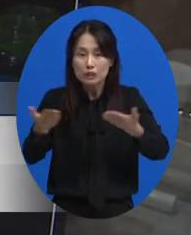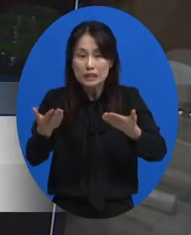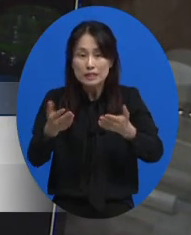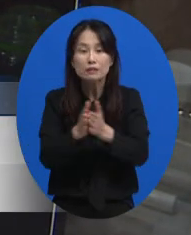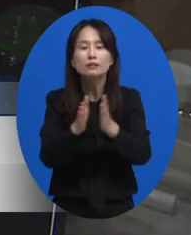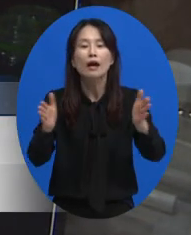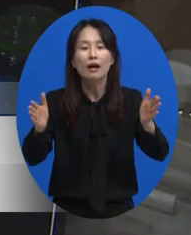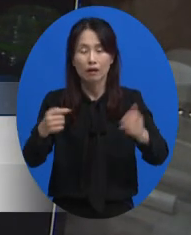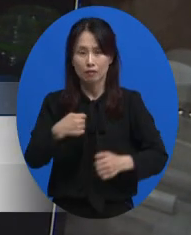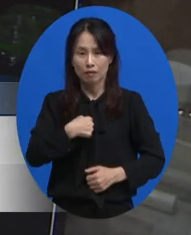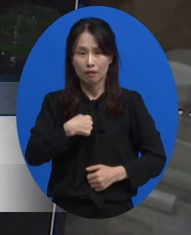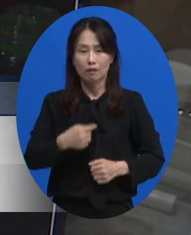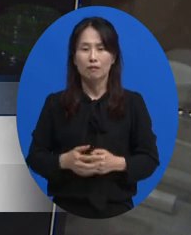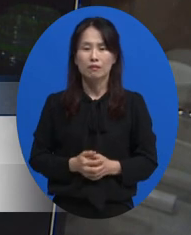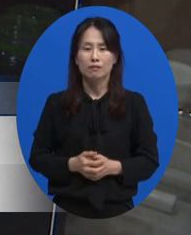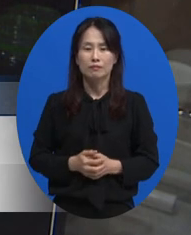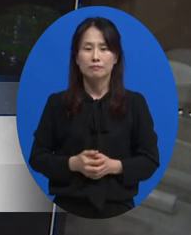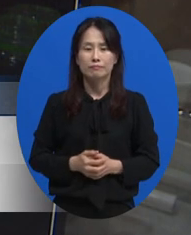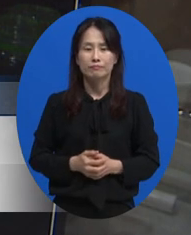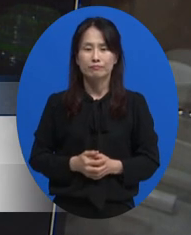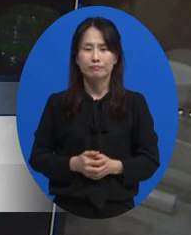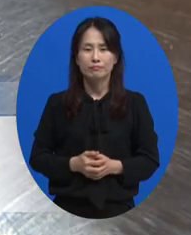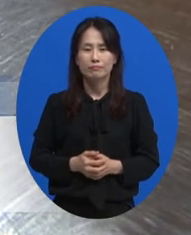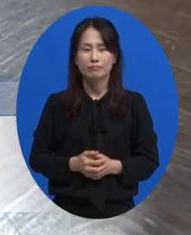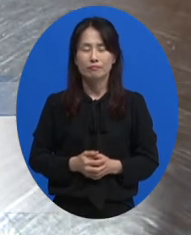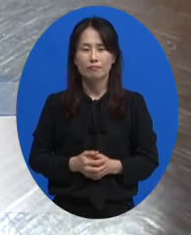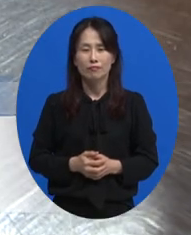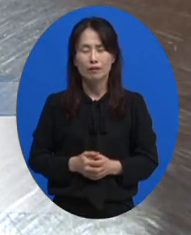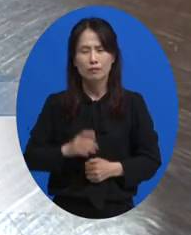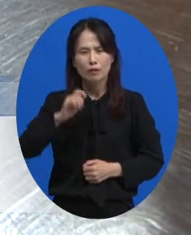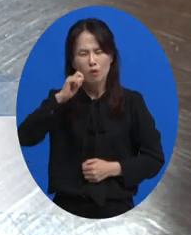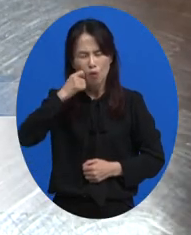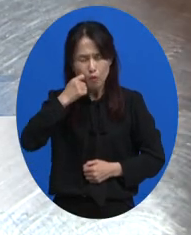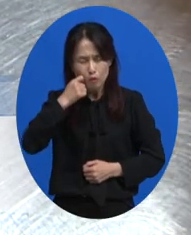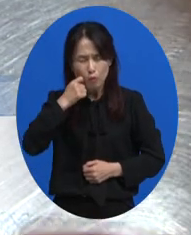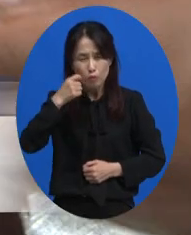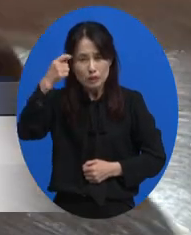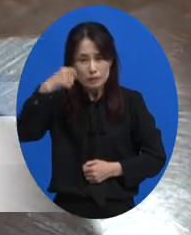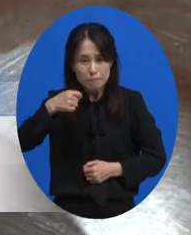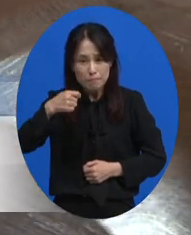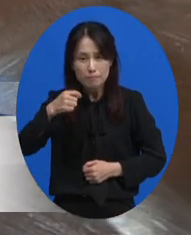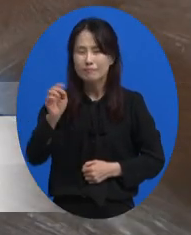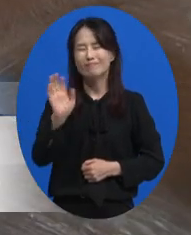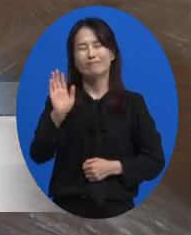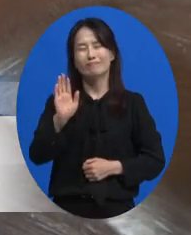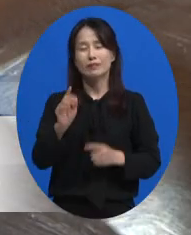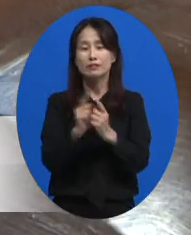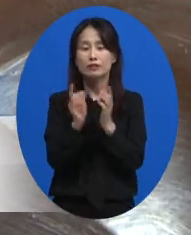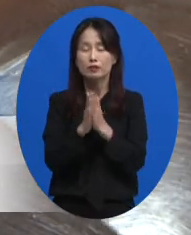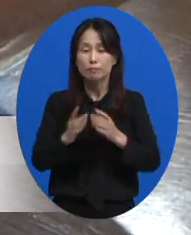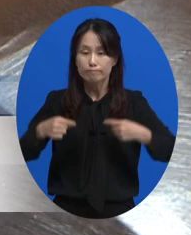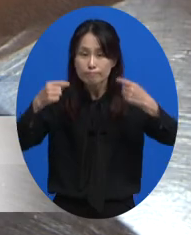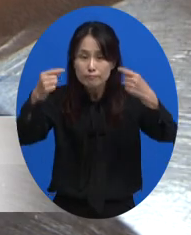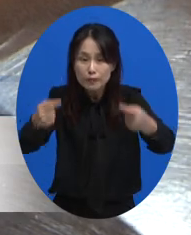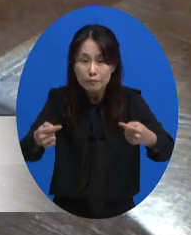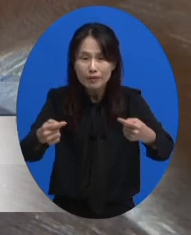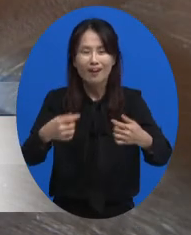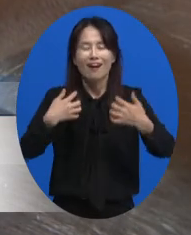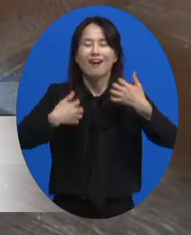일을 다시 새롭게 시작하는 거잖아요. 근데 굉장히 어렵게 보이지만 해보니까